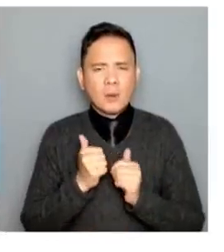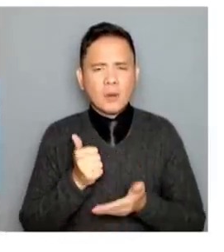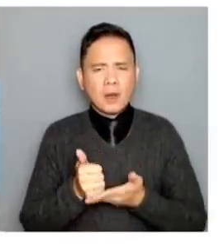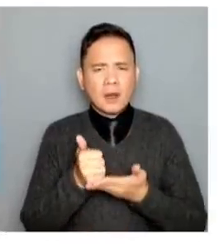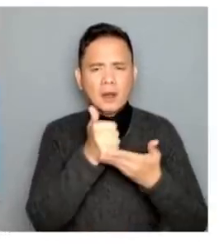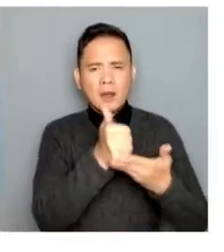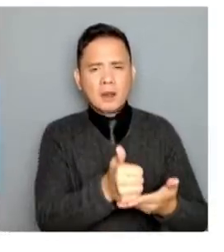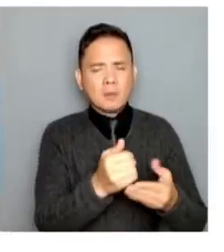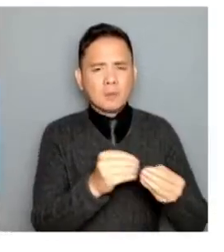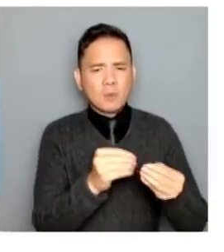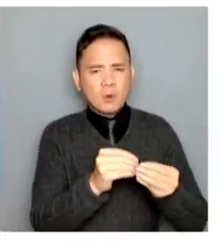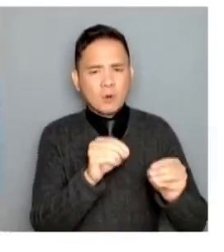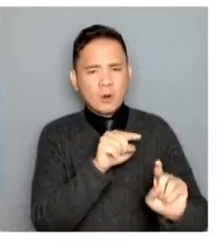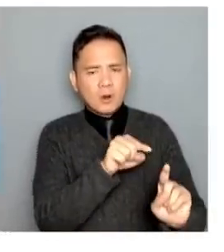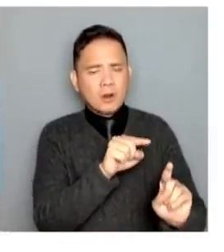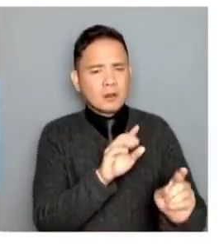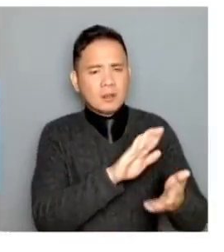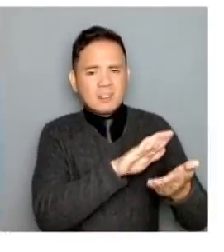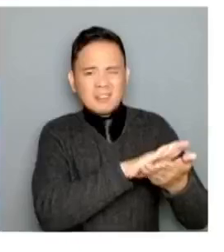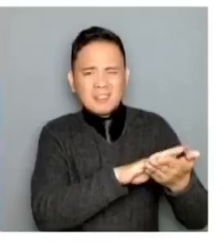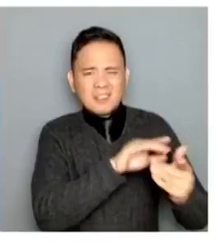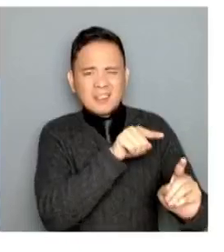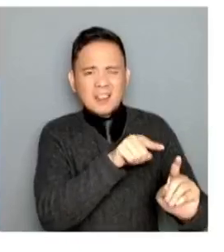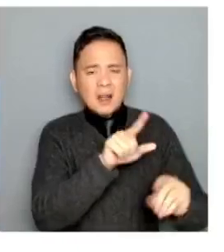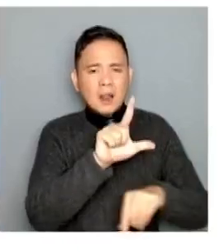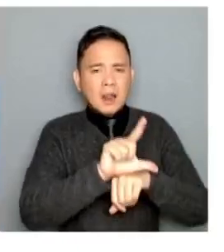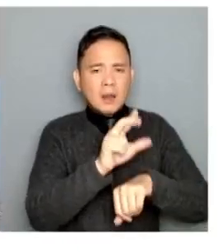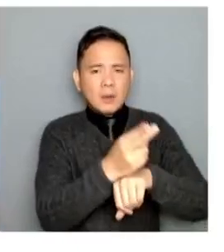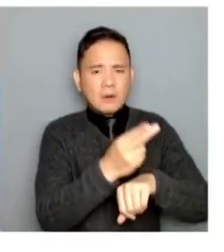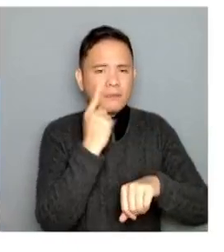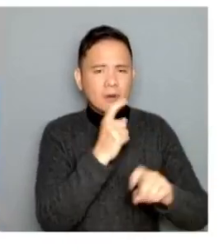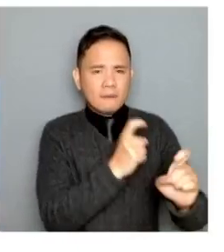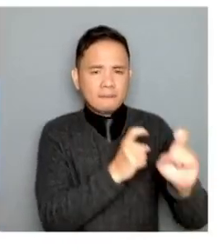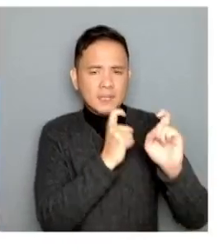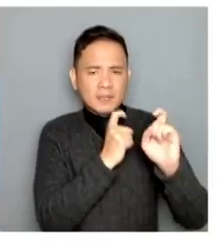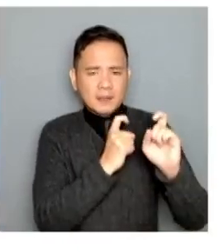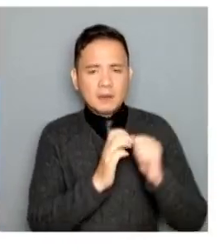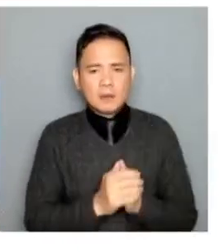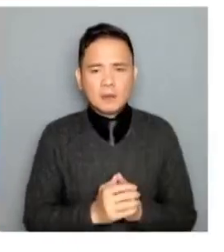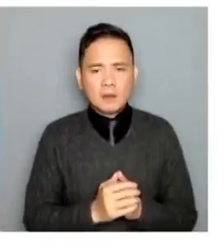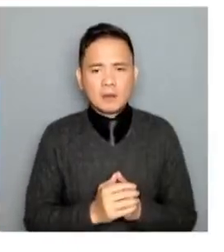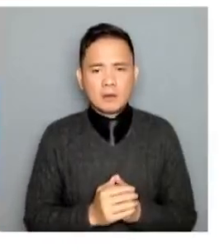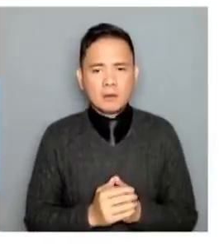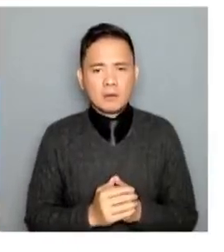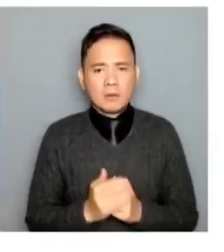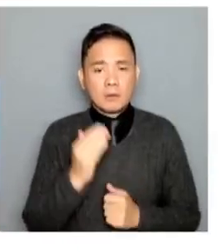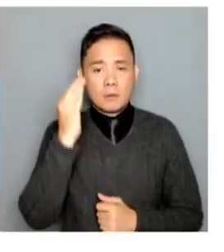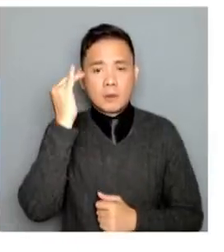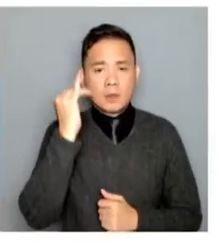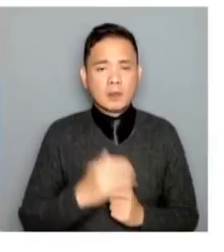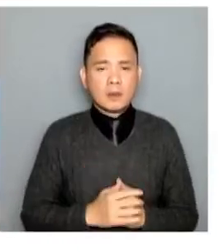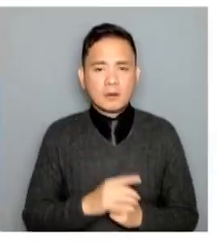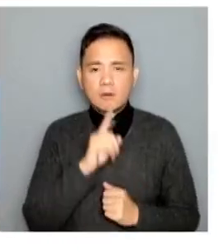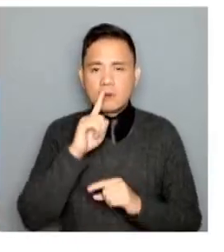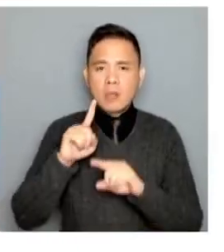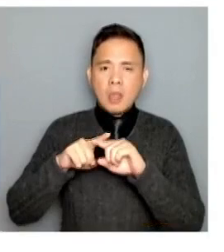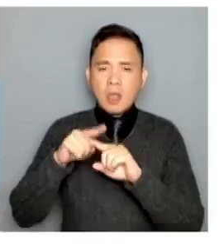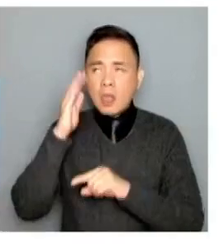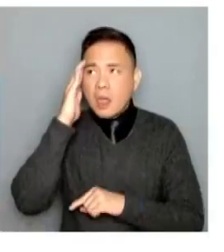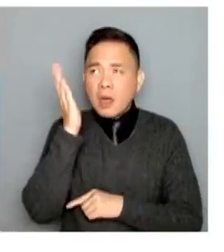mas maayos na livelihood programs yung ating Fisher Fox para hindi naman every now and then aasa kami, hingi kami ng